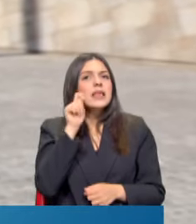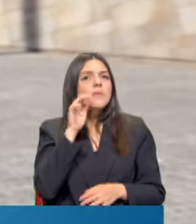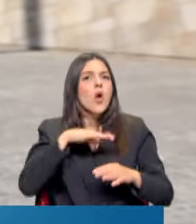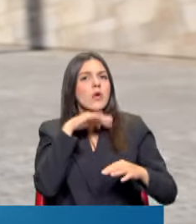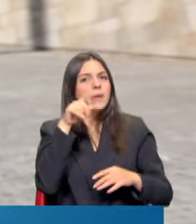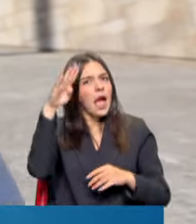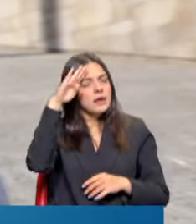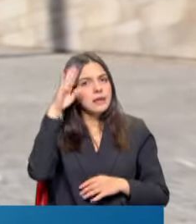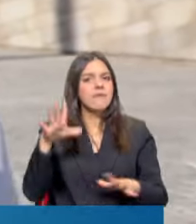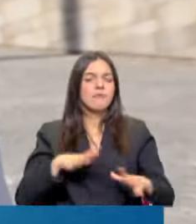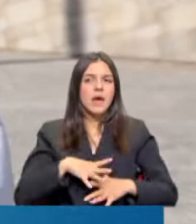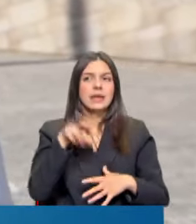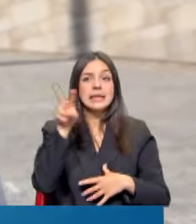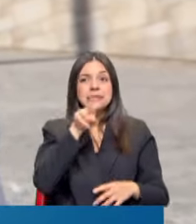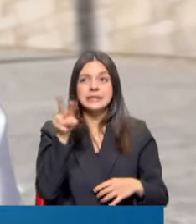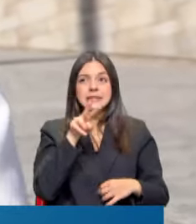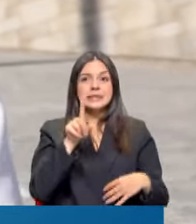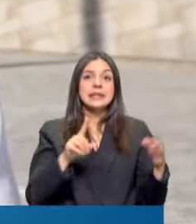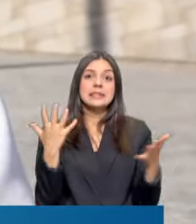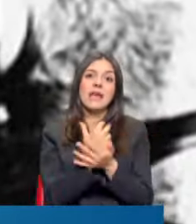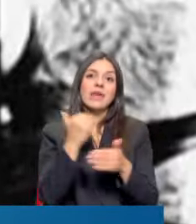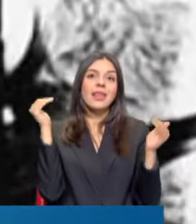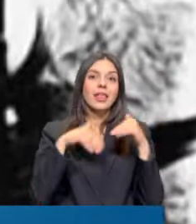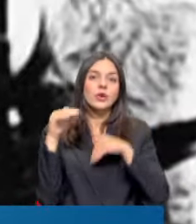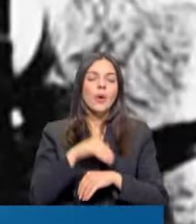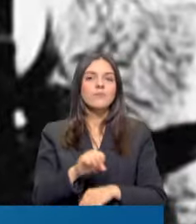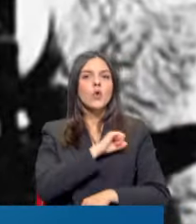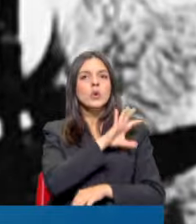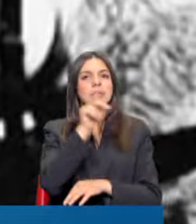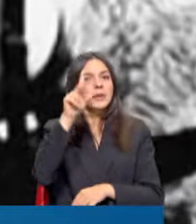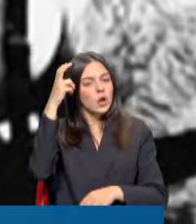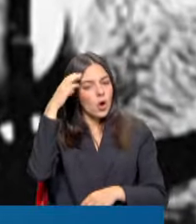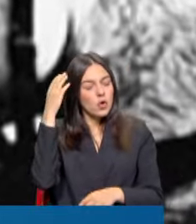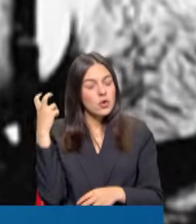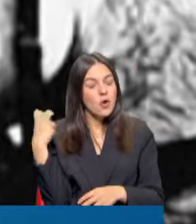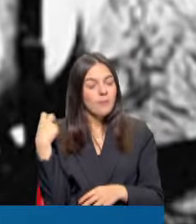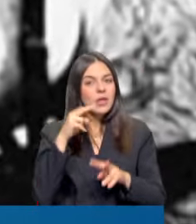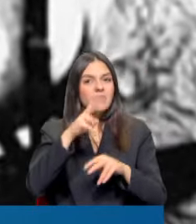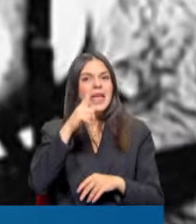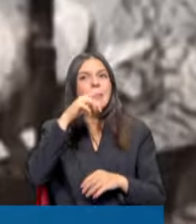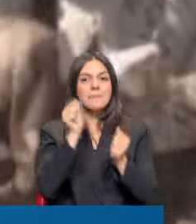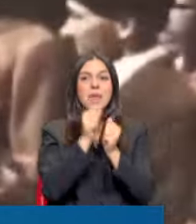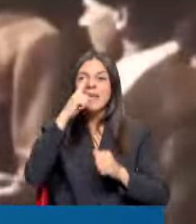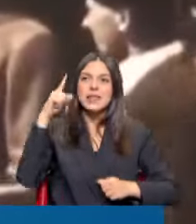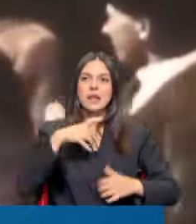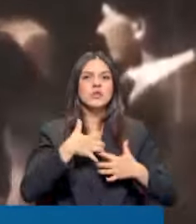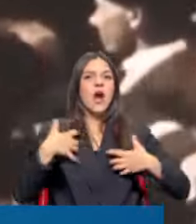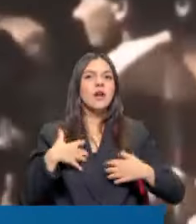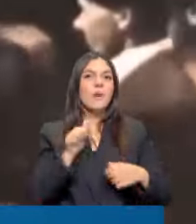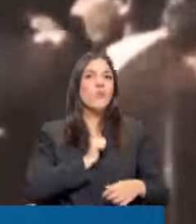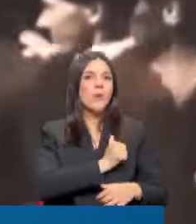var. İkisi zaferi getiriyor. Korkusuz bir komutan ve beraberinde inanmış kahraman